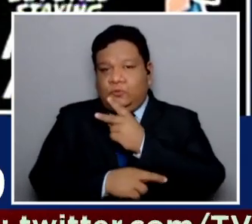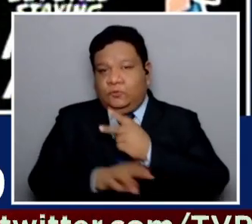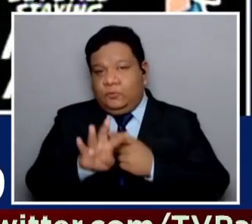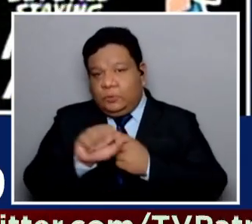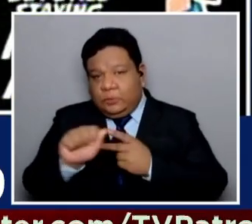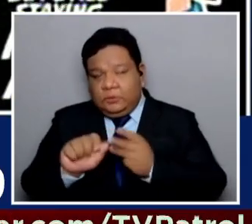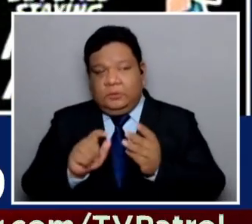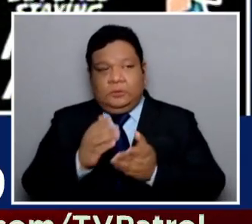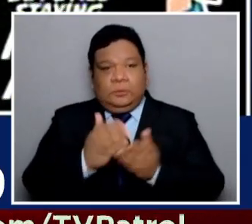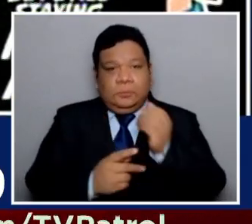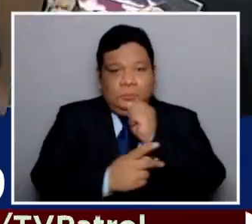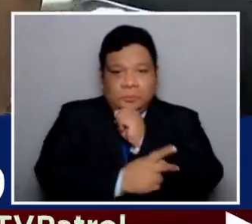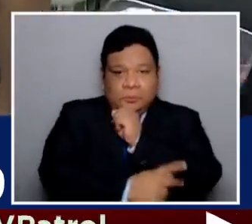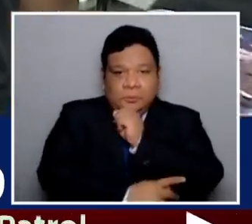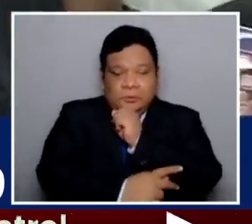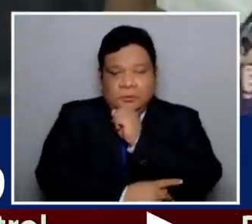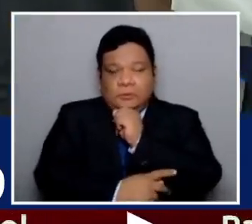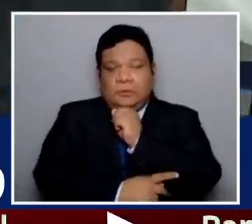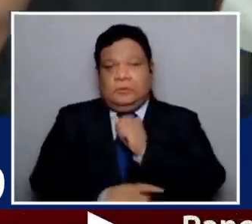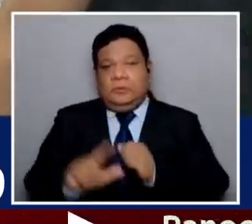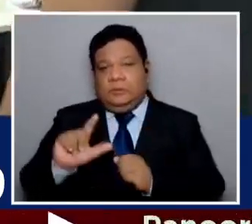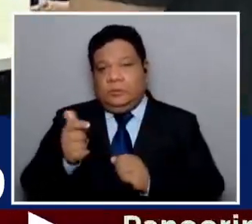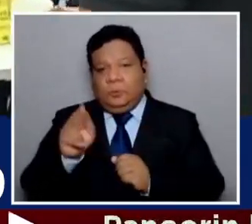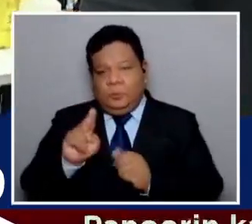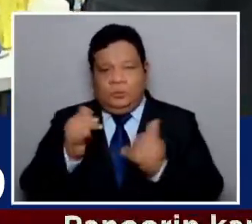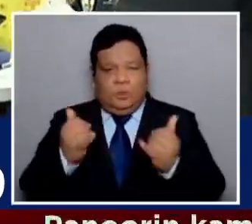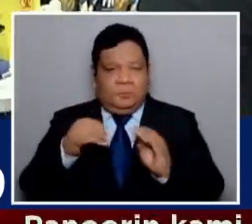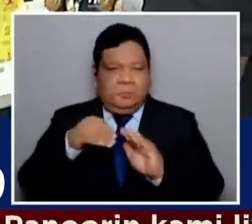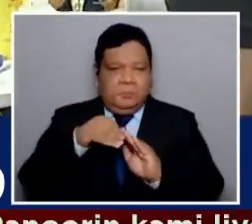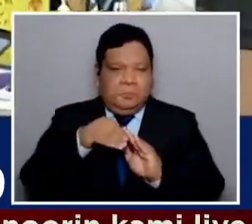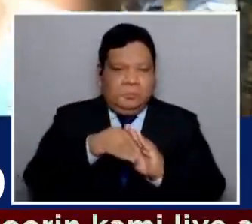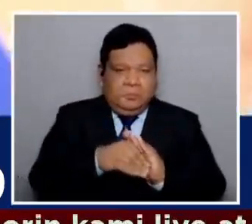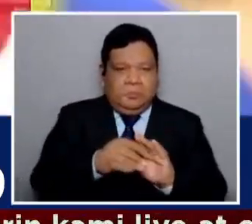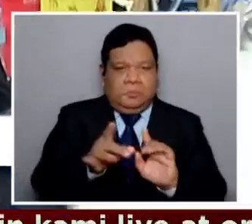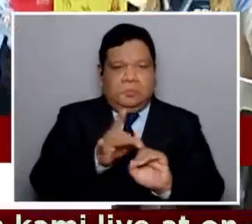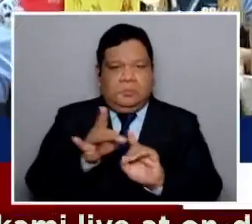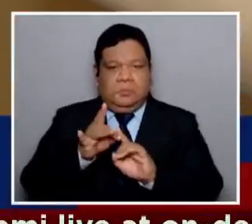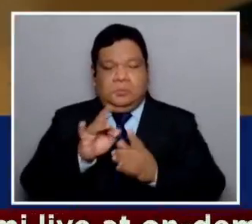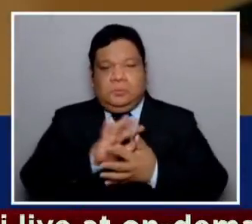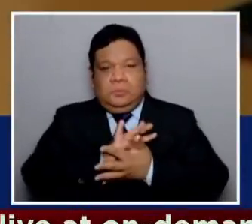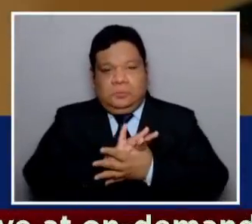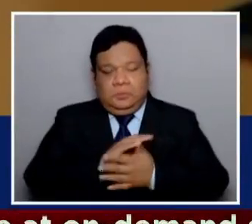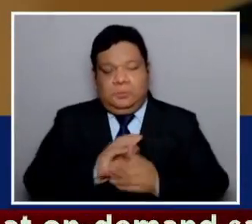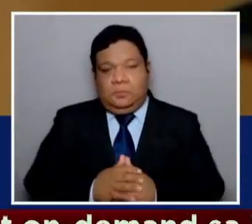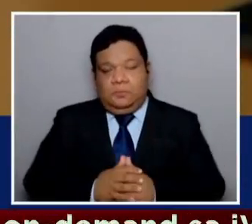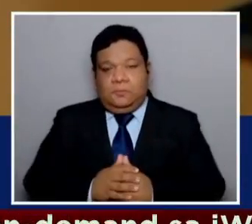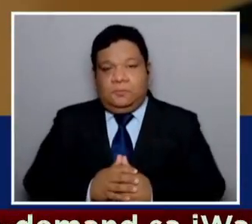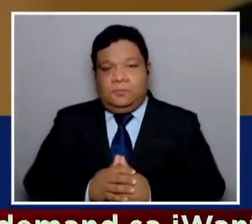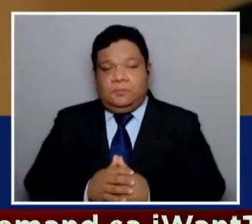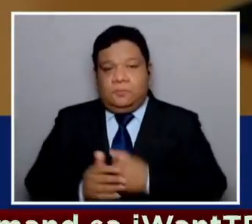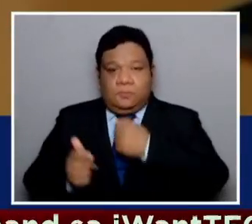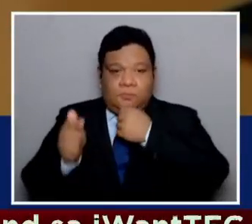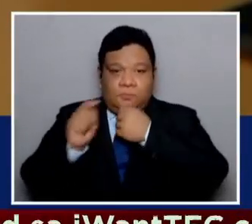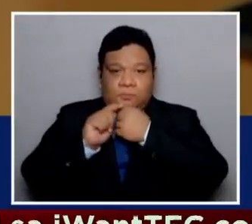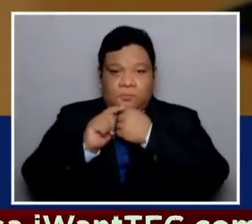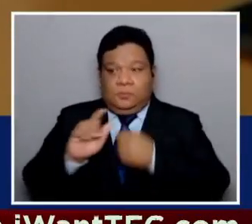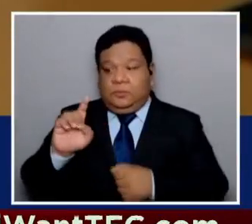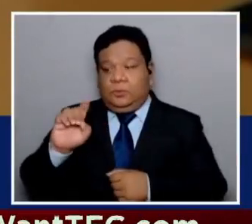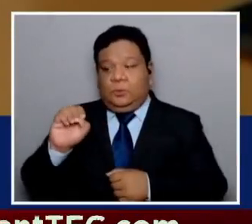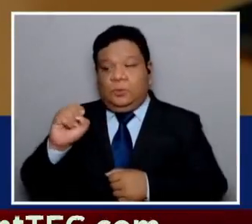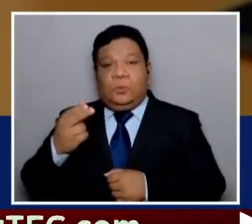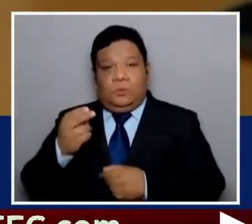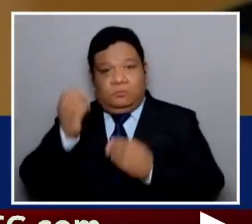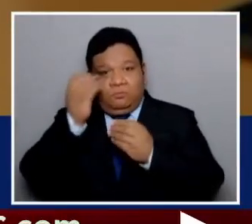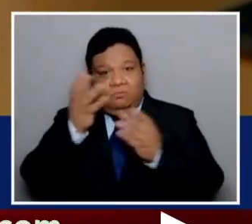and LGUs. Ayon sa DOH, nasa 21% pa lang ng eligible population ang nakatatanggap ng